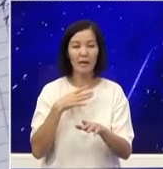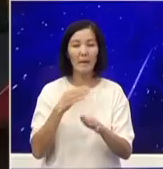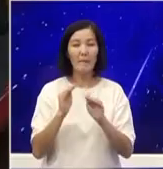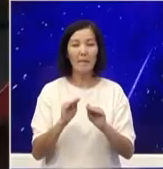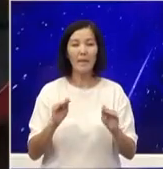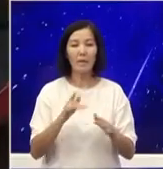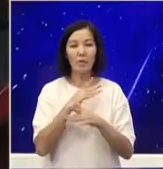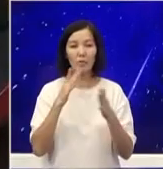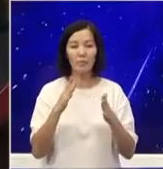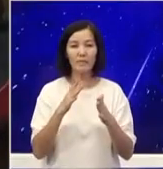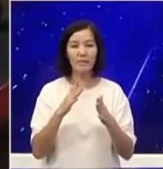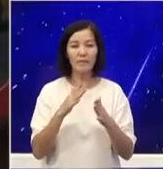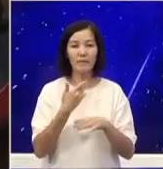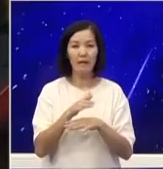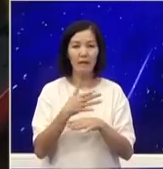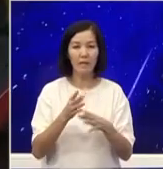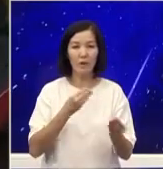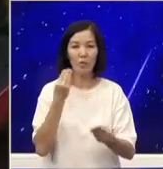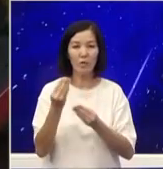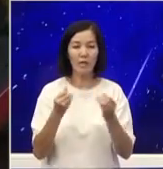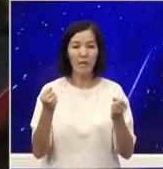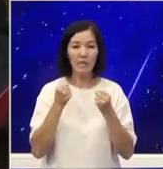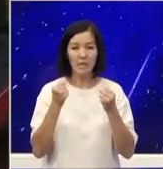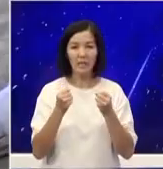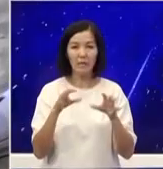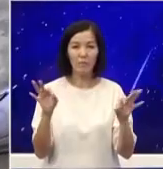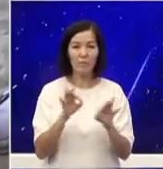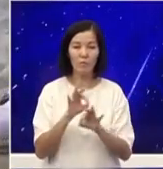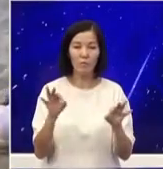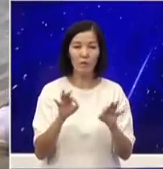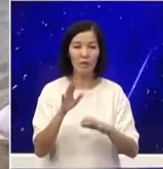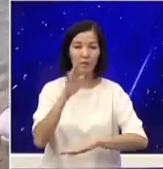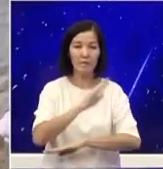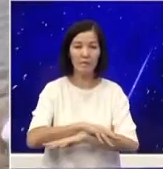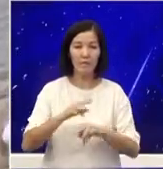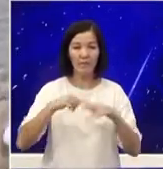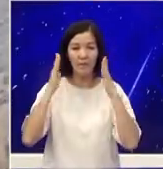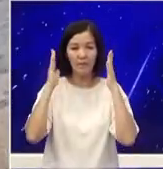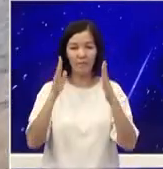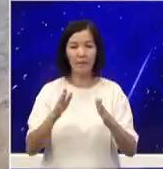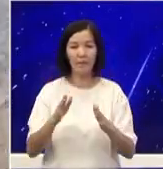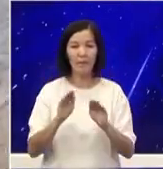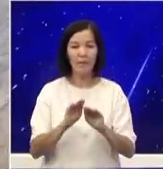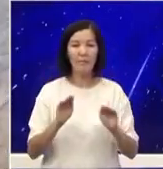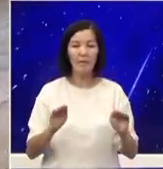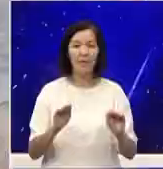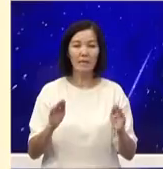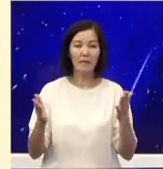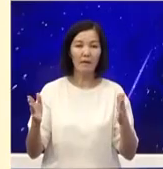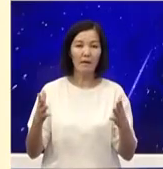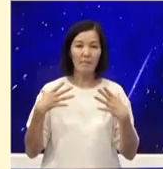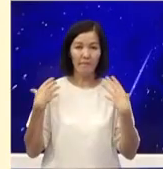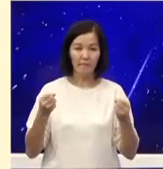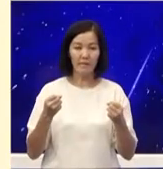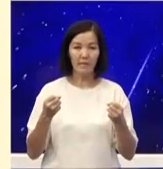балалар көбіне уақытын сыртта өткізеді. Дене тәрбиесі, музыка сынды сабақтарға басым бағыт беріліп, жеткіншектердің физикалық тұрғыда